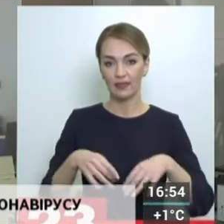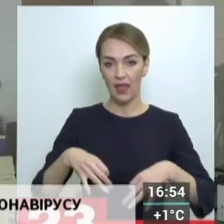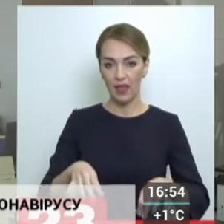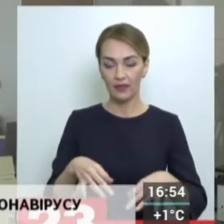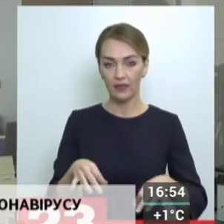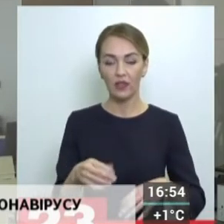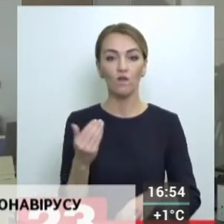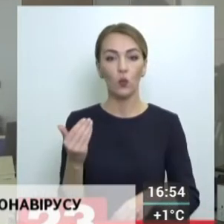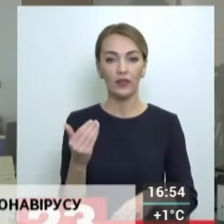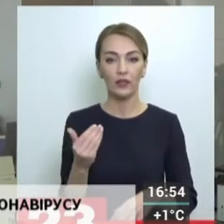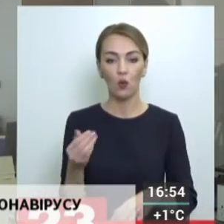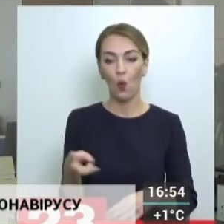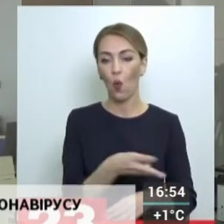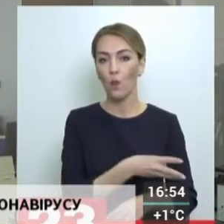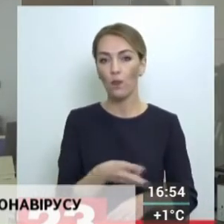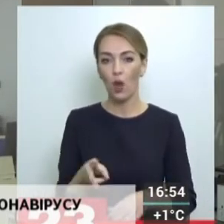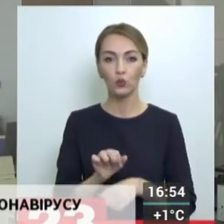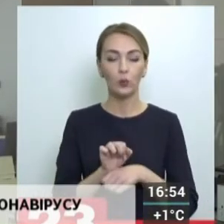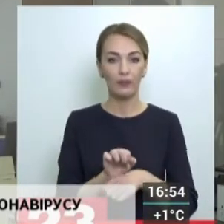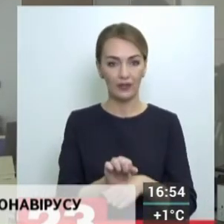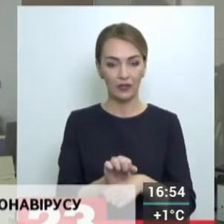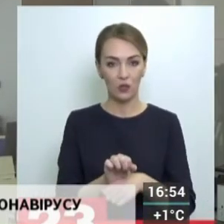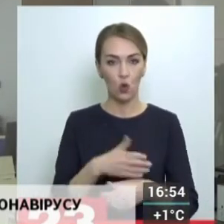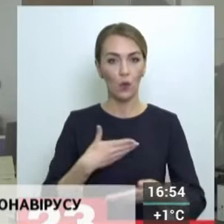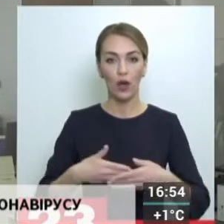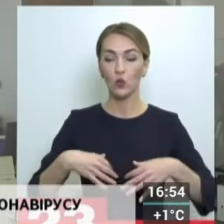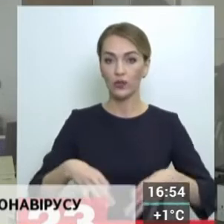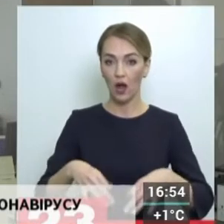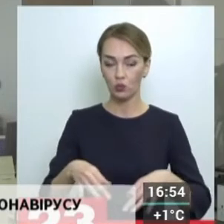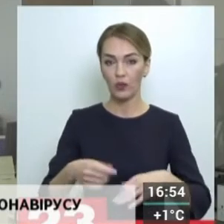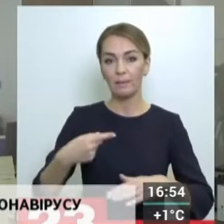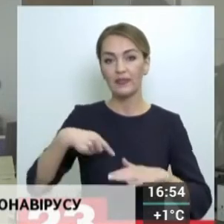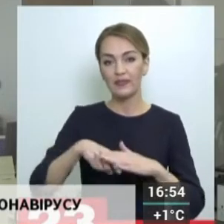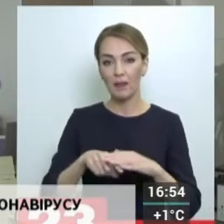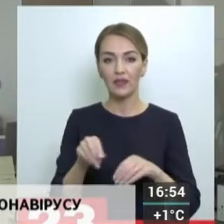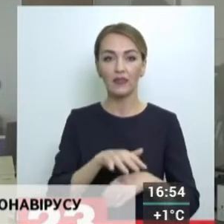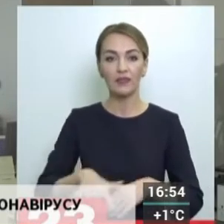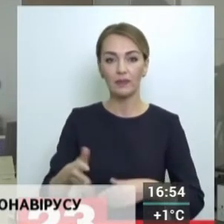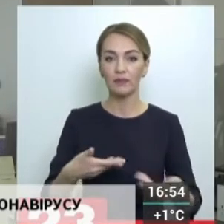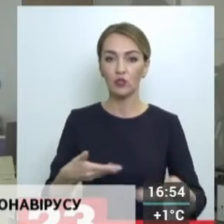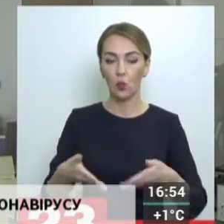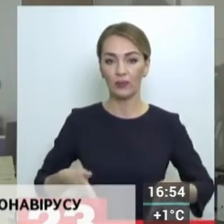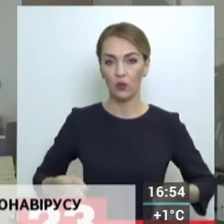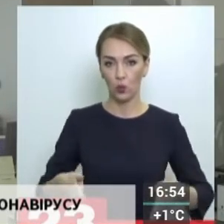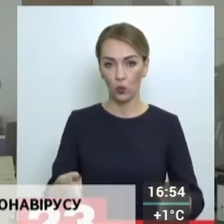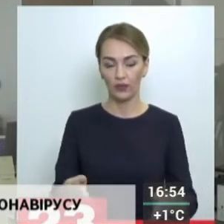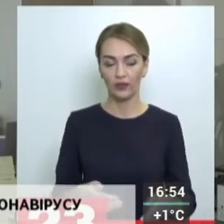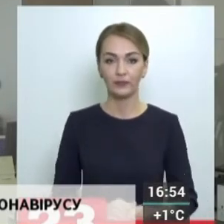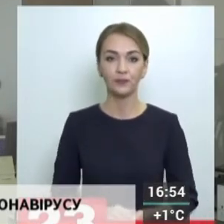Вони обробляють зупинки громадського транспорту, підземні, наземні пішохідні переходи.